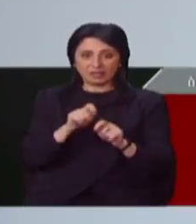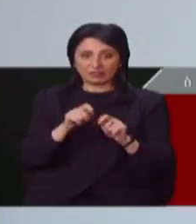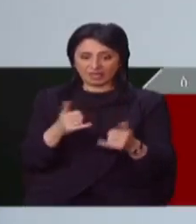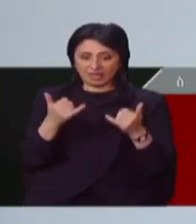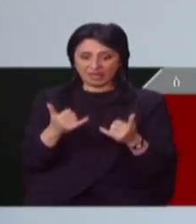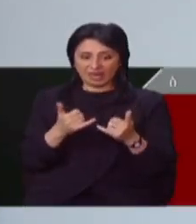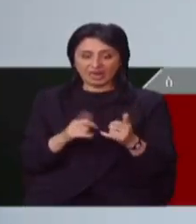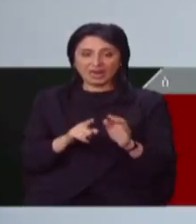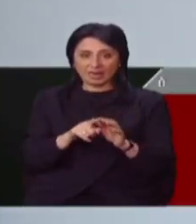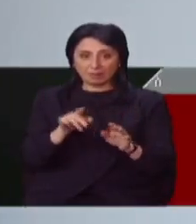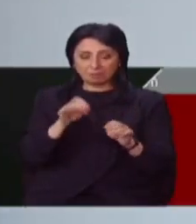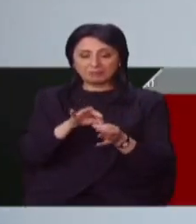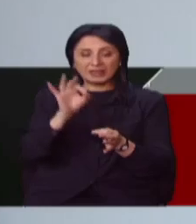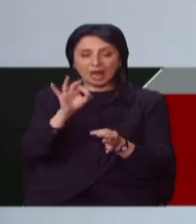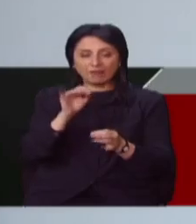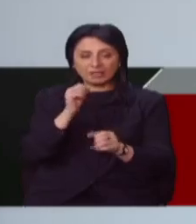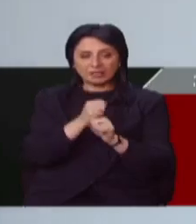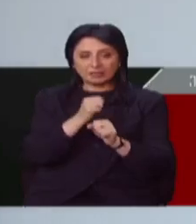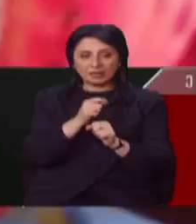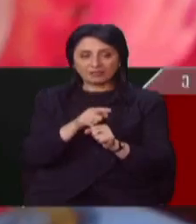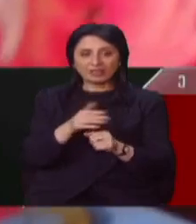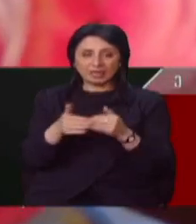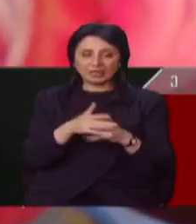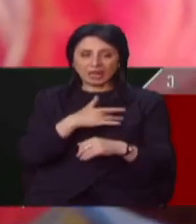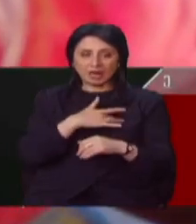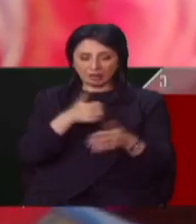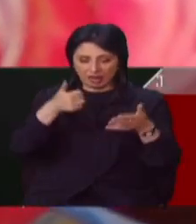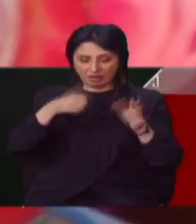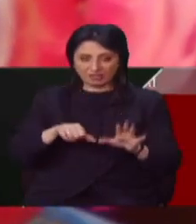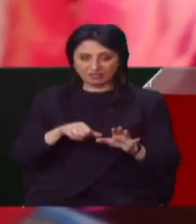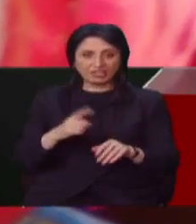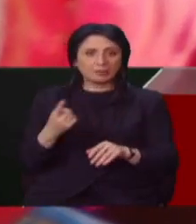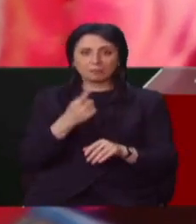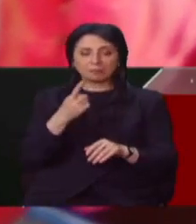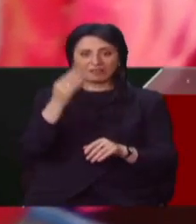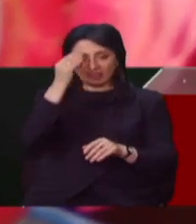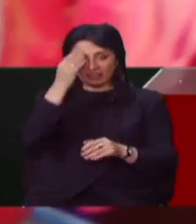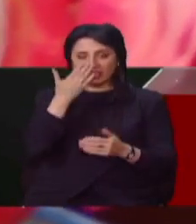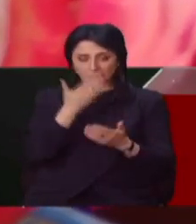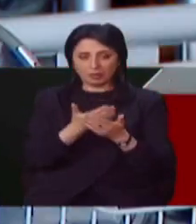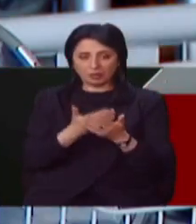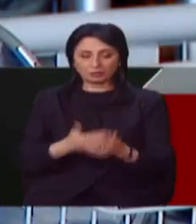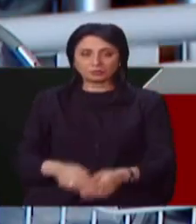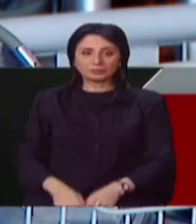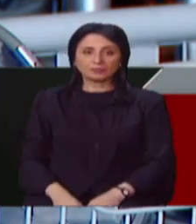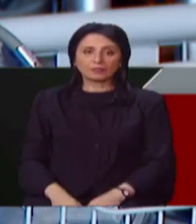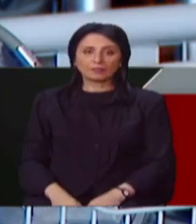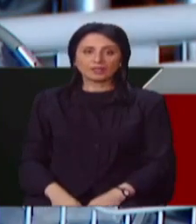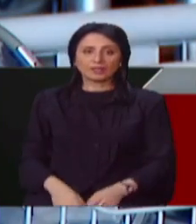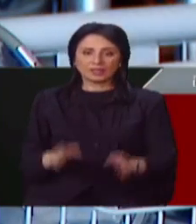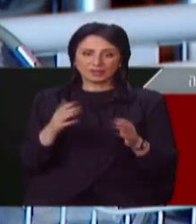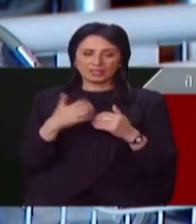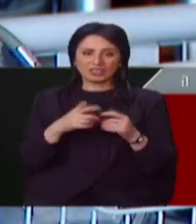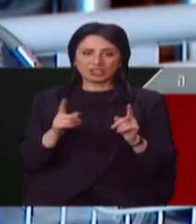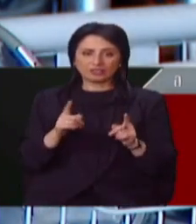ახლა სტარტაპერები მის დახვეწაზე მუშაობენ და დაახლოებით 6 თვეში პირველად ვერსიასაც გამოუშვებენ. საშუალო ხანგრძლივი ვარ,